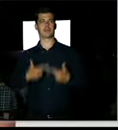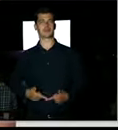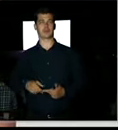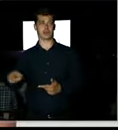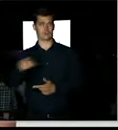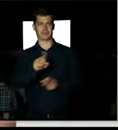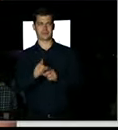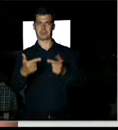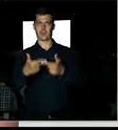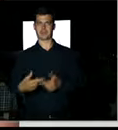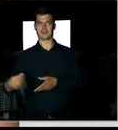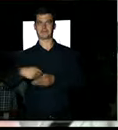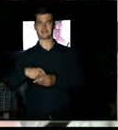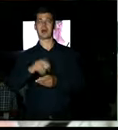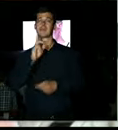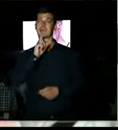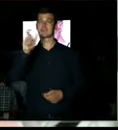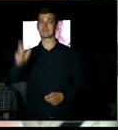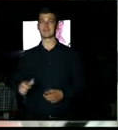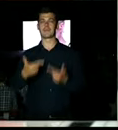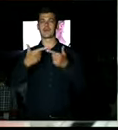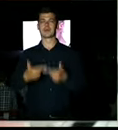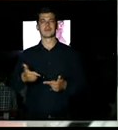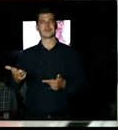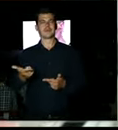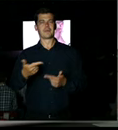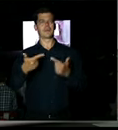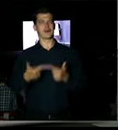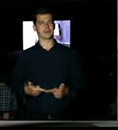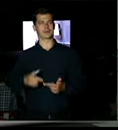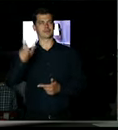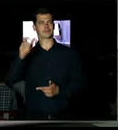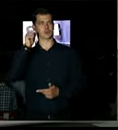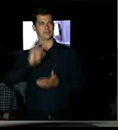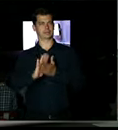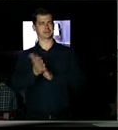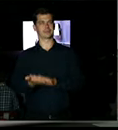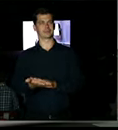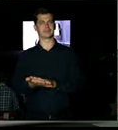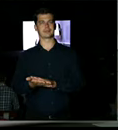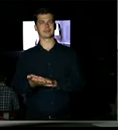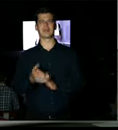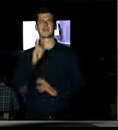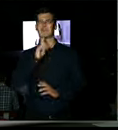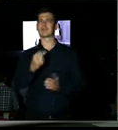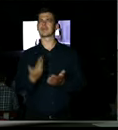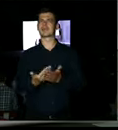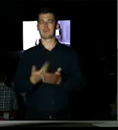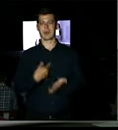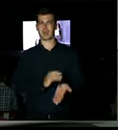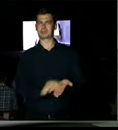Prawdziwy poeta nie jest poetą. Prawdziwy poeta jest poezją. Z racji tego, że sama